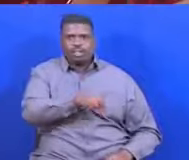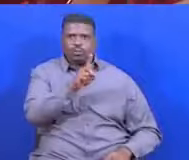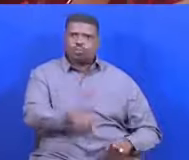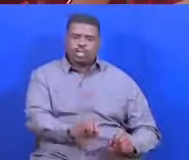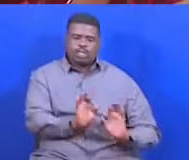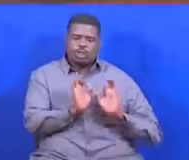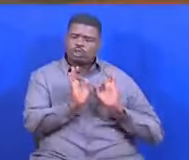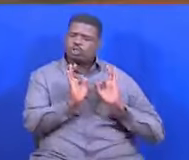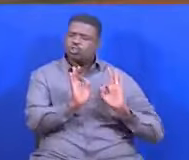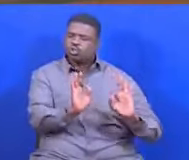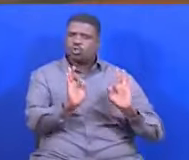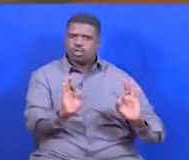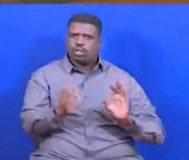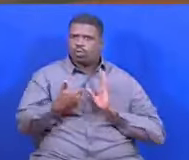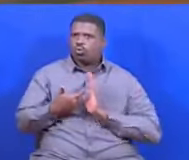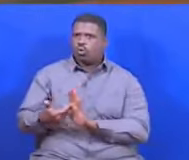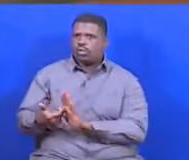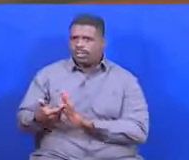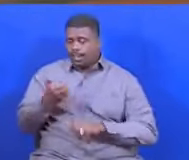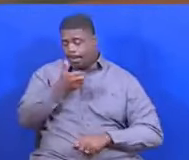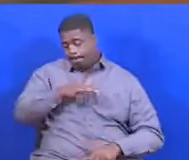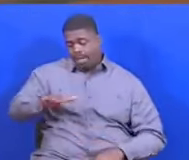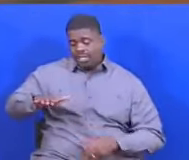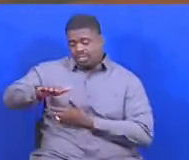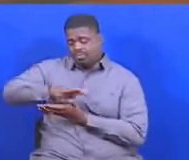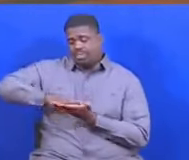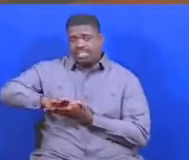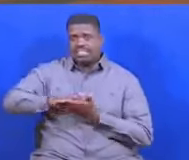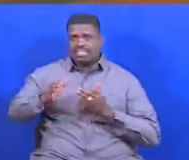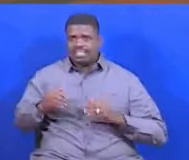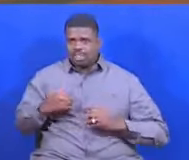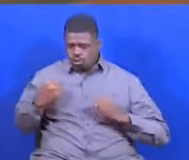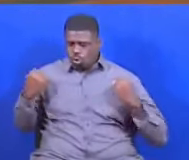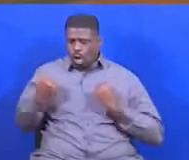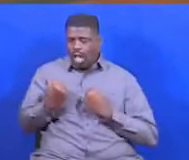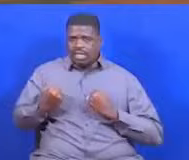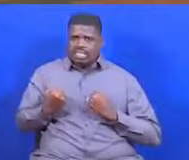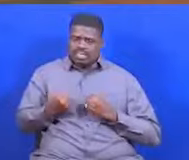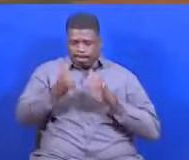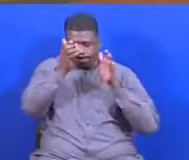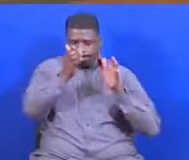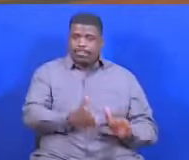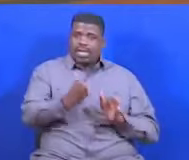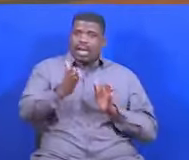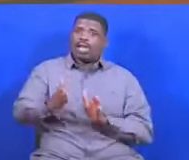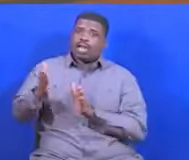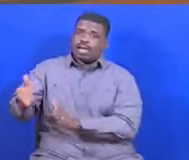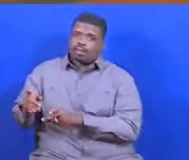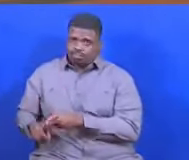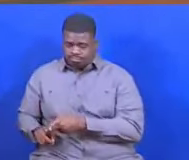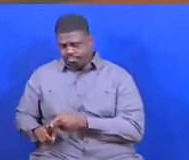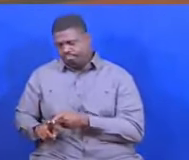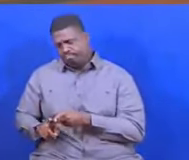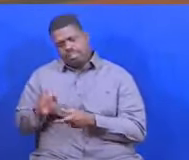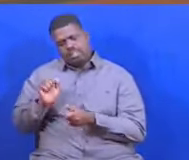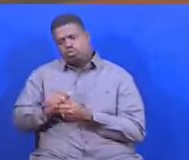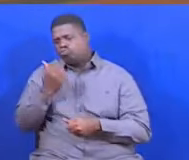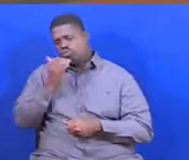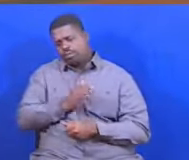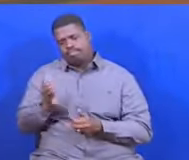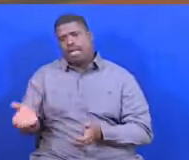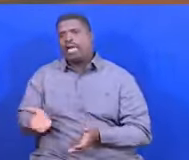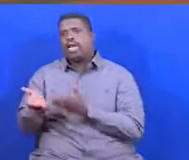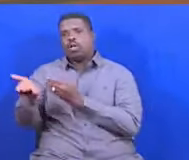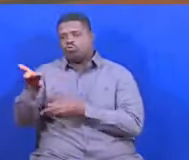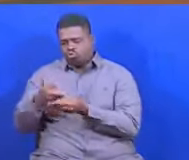zuri na kwa kuonyesha kwamba maji ni msingi wa uhai wa binadamu na injini ya maendeleo ya kiuchumi na kijamii.